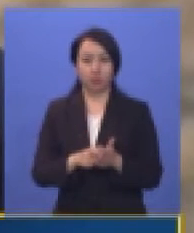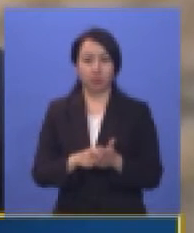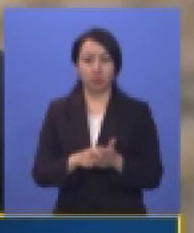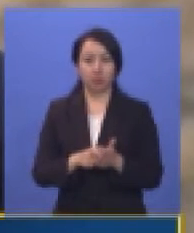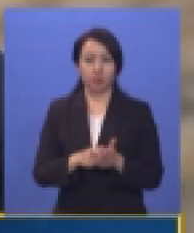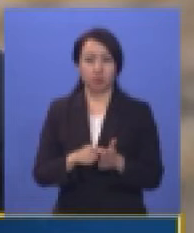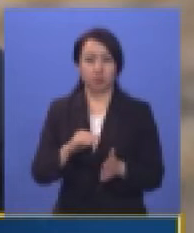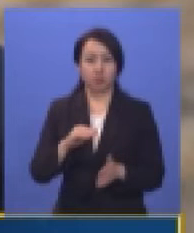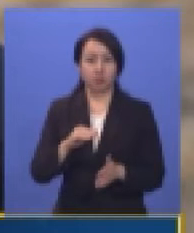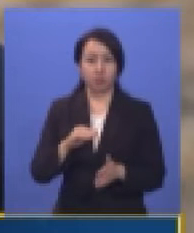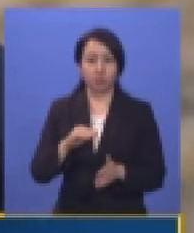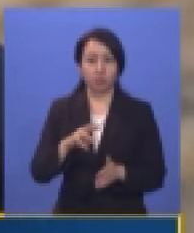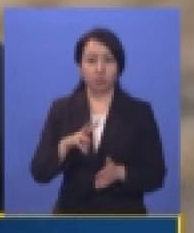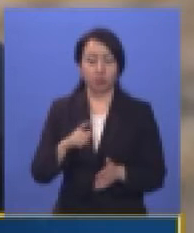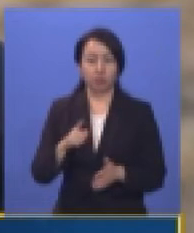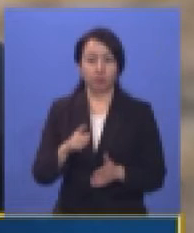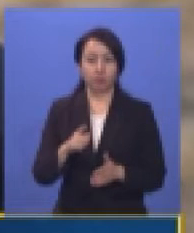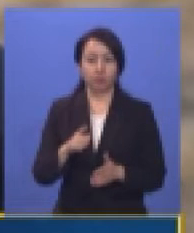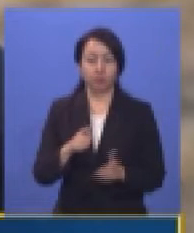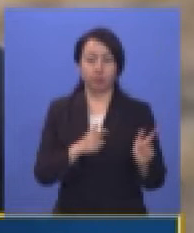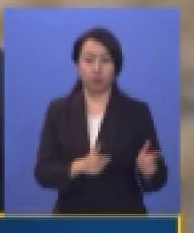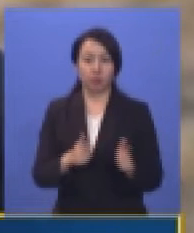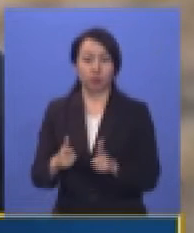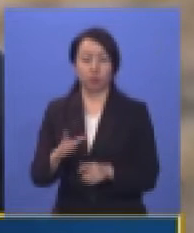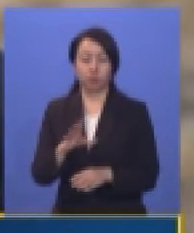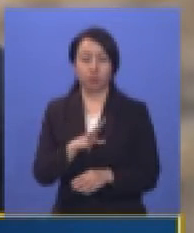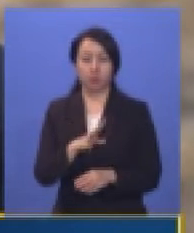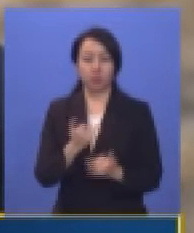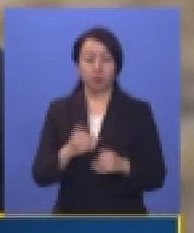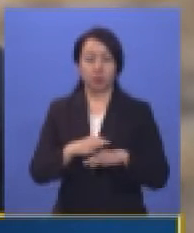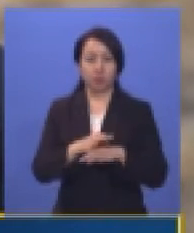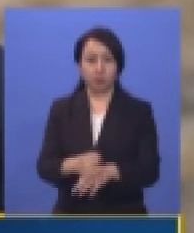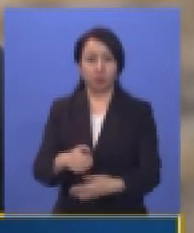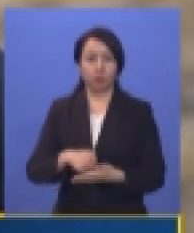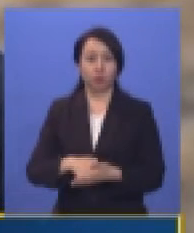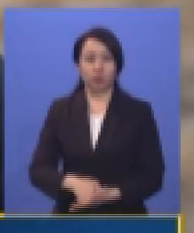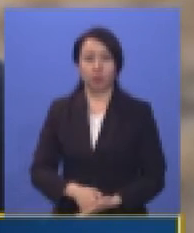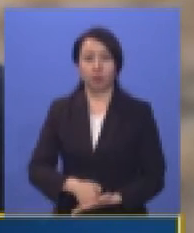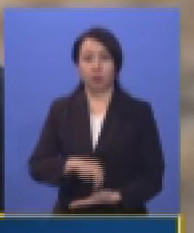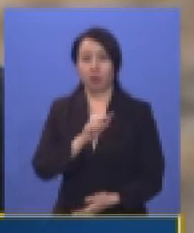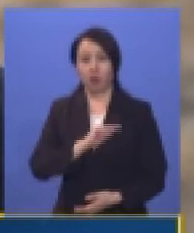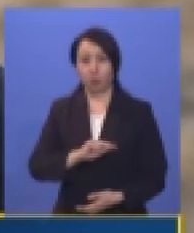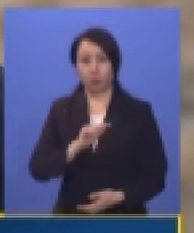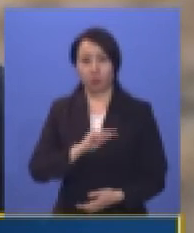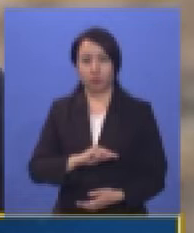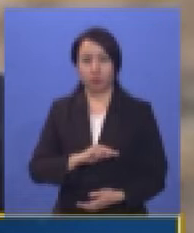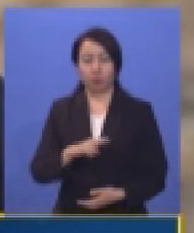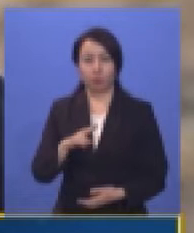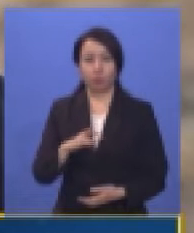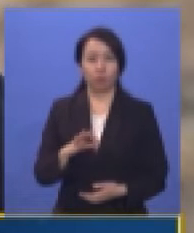жмыха. У нас уже отремонтирован, подготовлен. И сейчас ведутся фундаментные работы